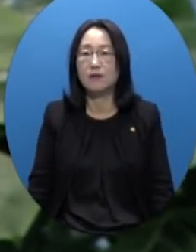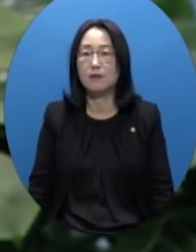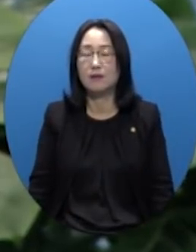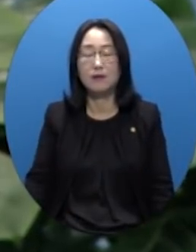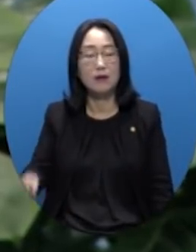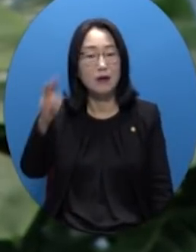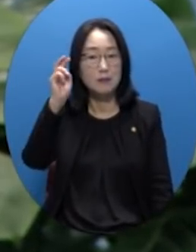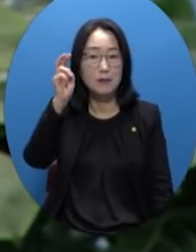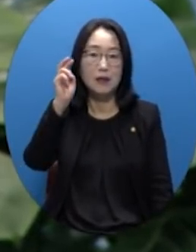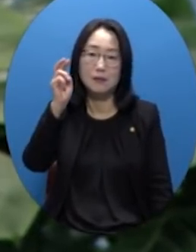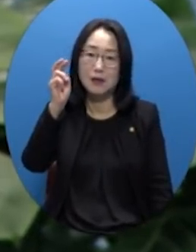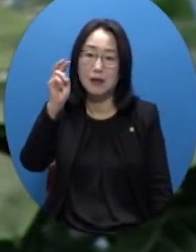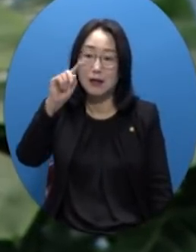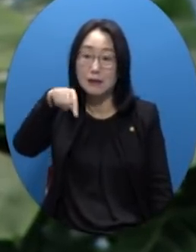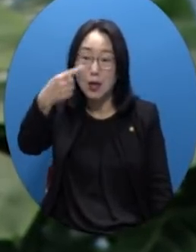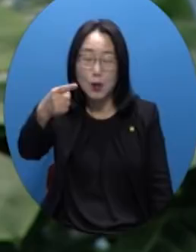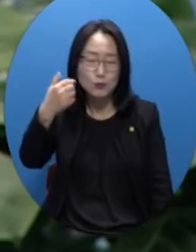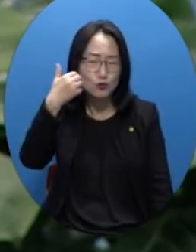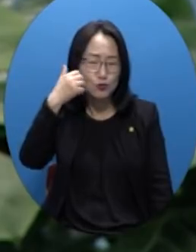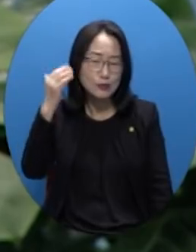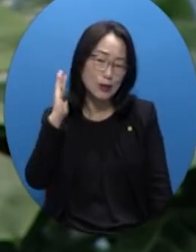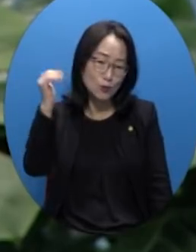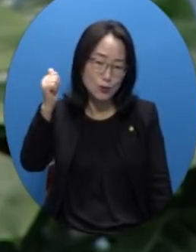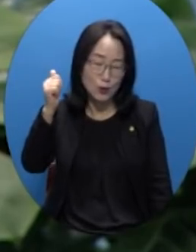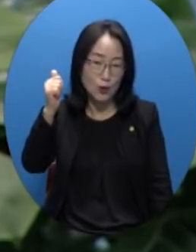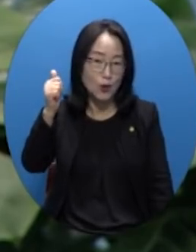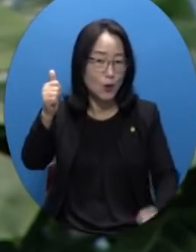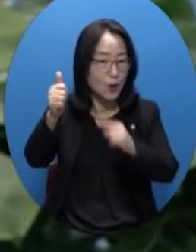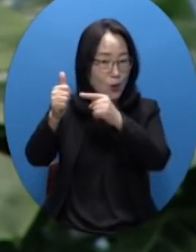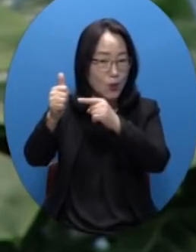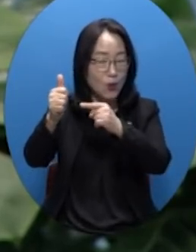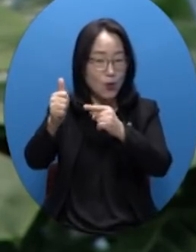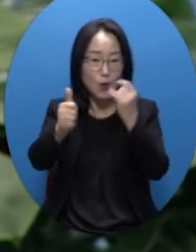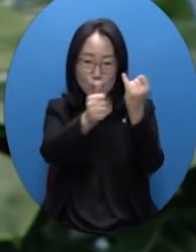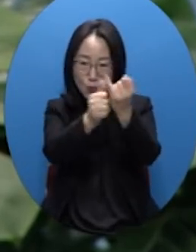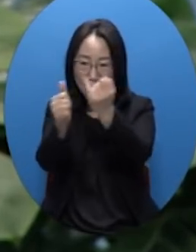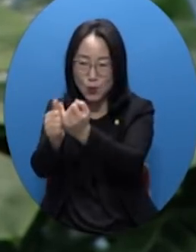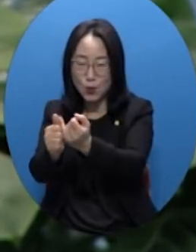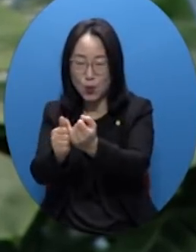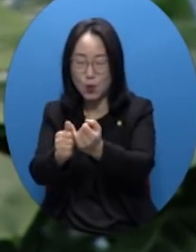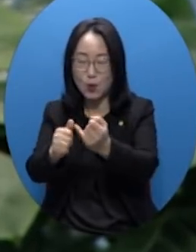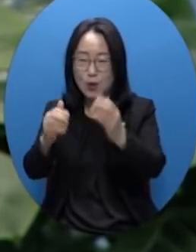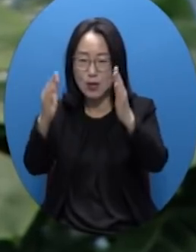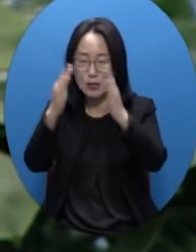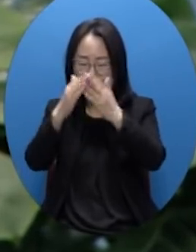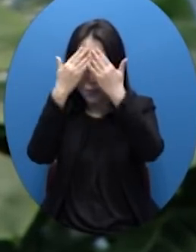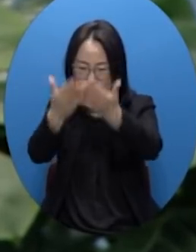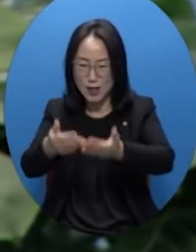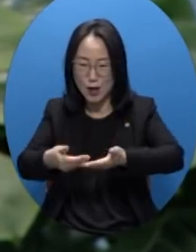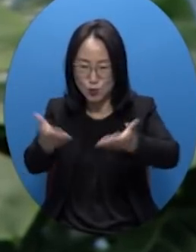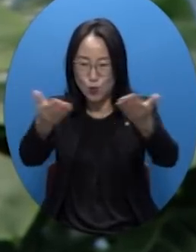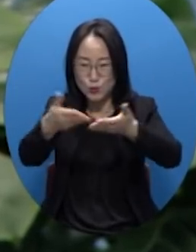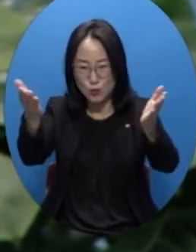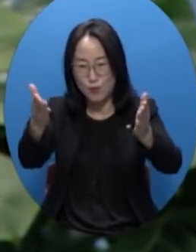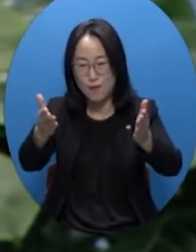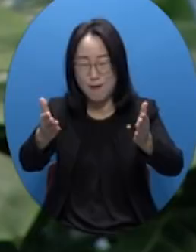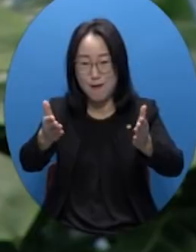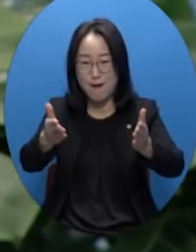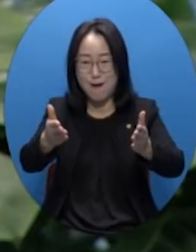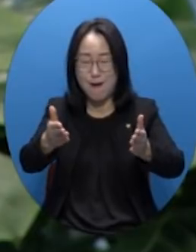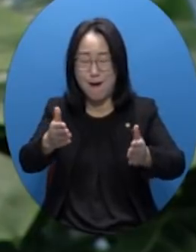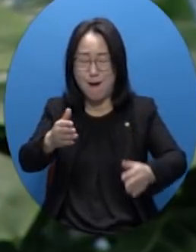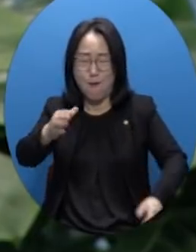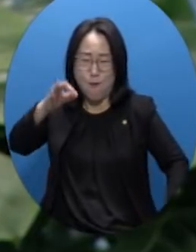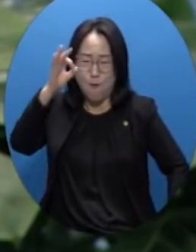아마 다음에 대통령 될 사람이 결혼 안한 2분들에게 집안 지 다 주겠다 그럼 아마 몰표를 받은 지